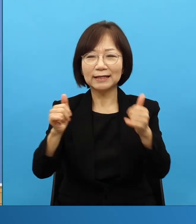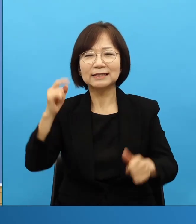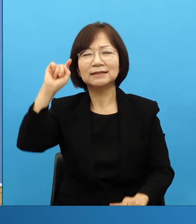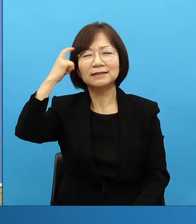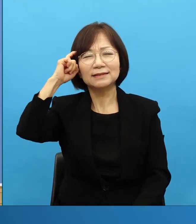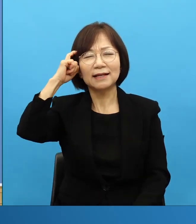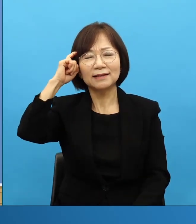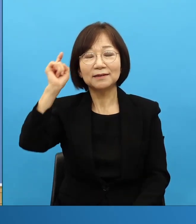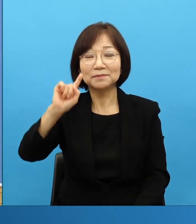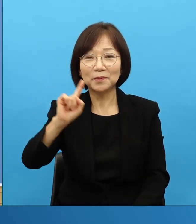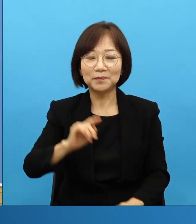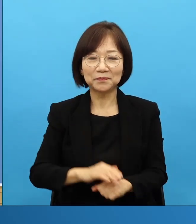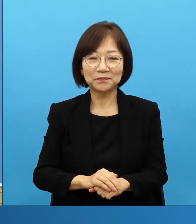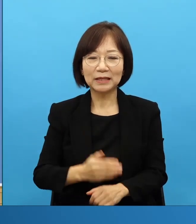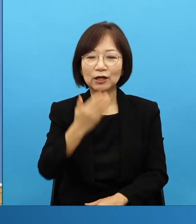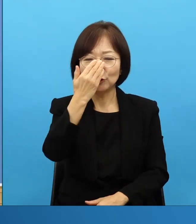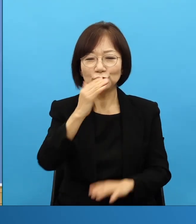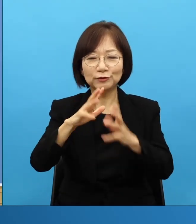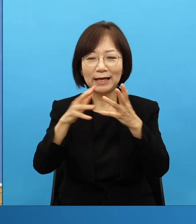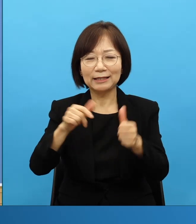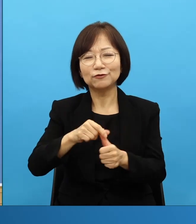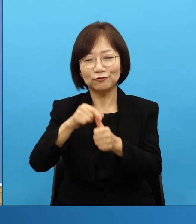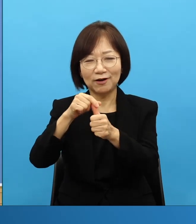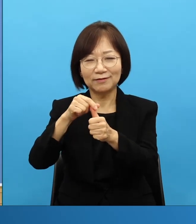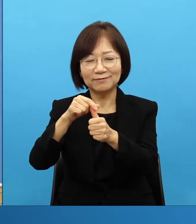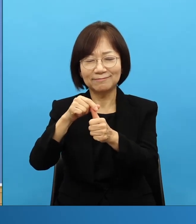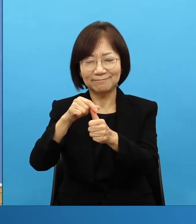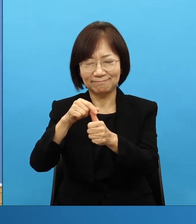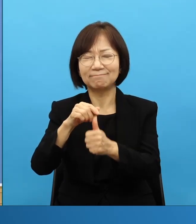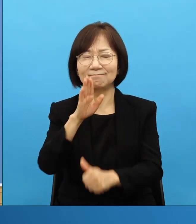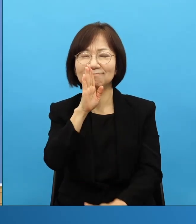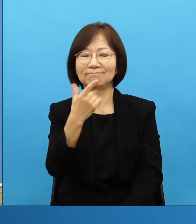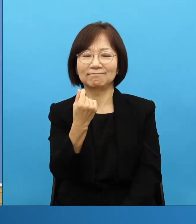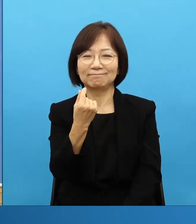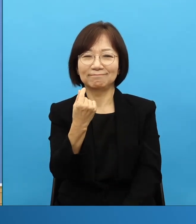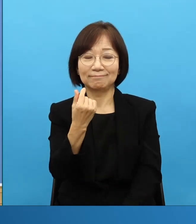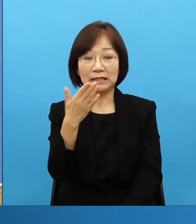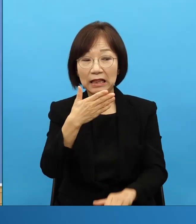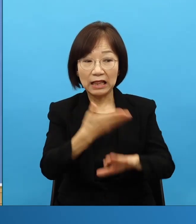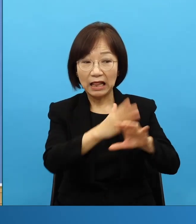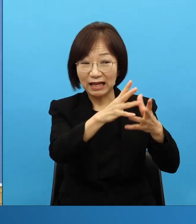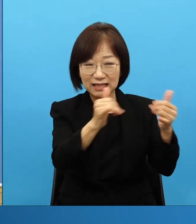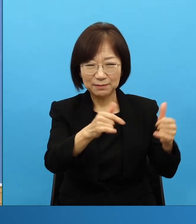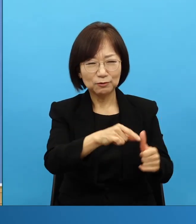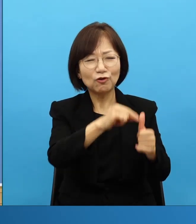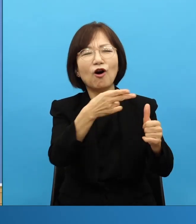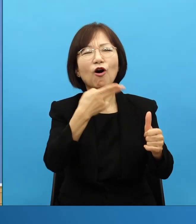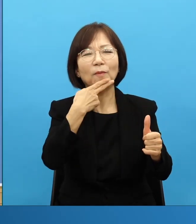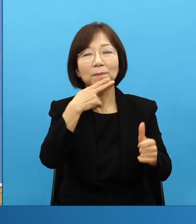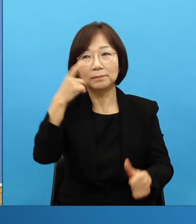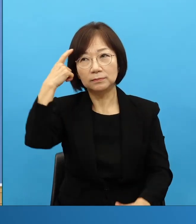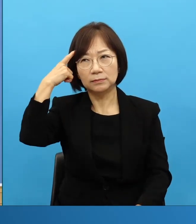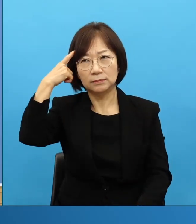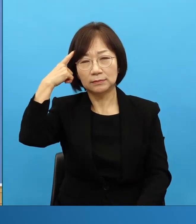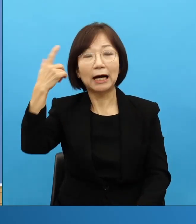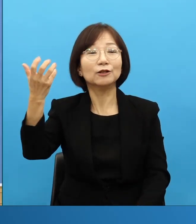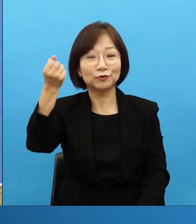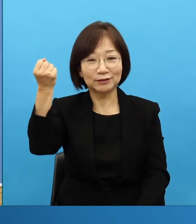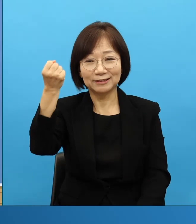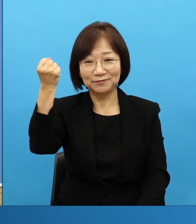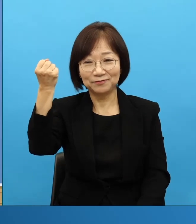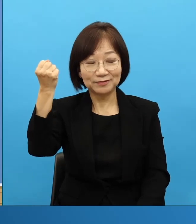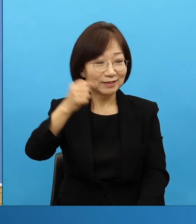없다라고 착각을 하고 있어요. Right now we see that the Jews, they had a misconception that other nations, other Gentiles could not receive the gospel. 고넬료는 이방인입니다. 그